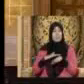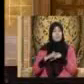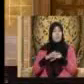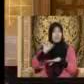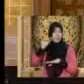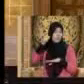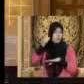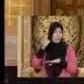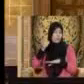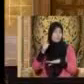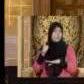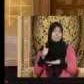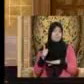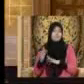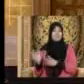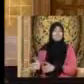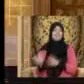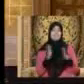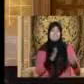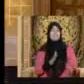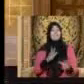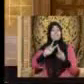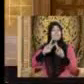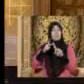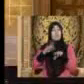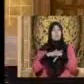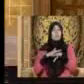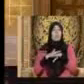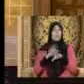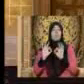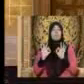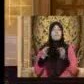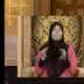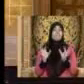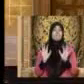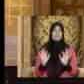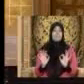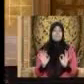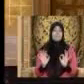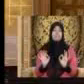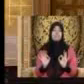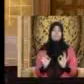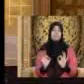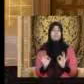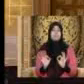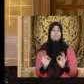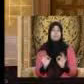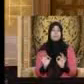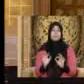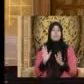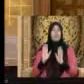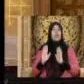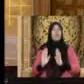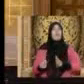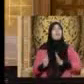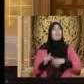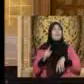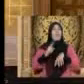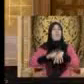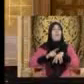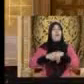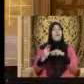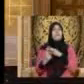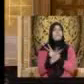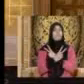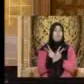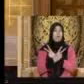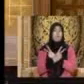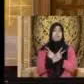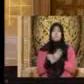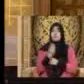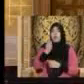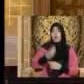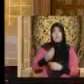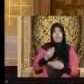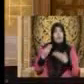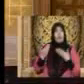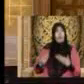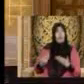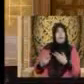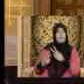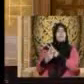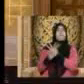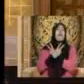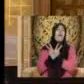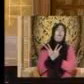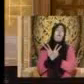الأولى. والوقفة الثانية: تنظيم أوقاتنا في العطل. أبناؤنا اليوم في